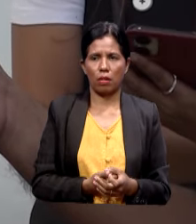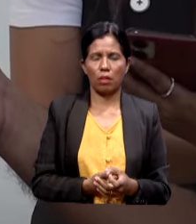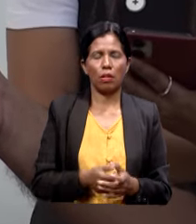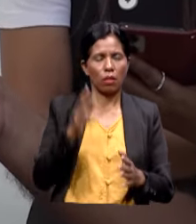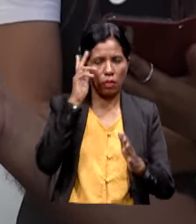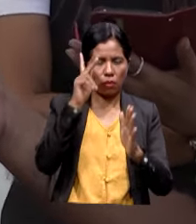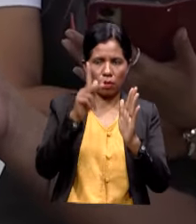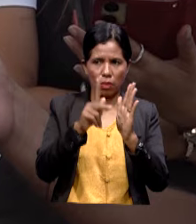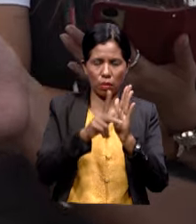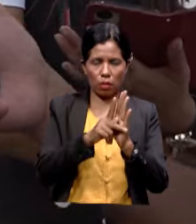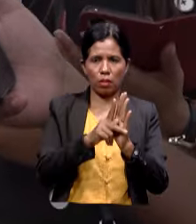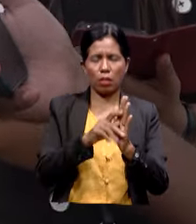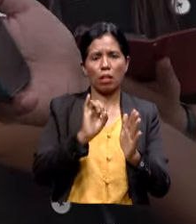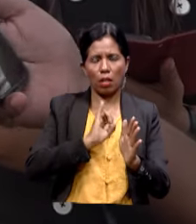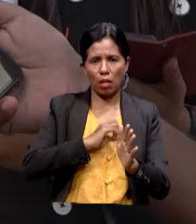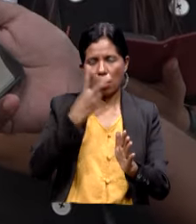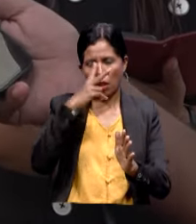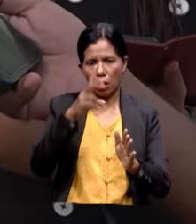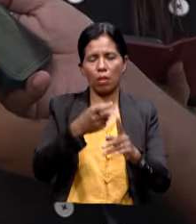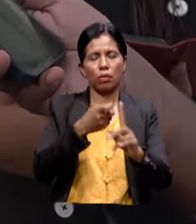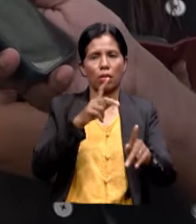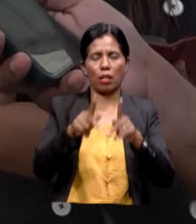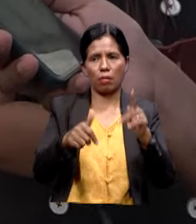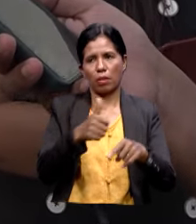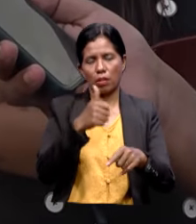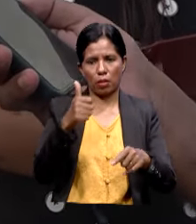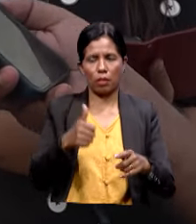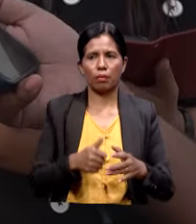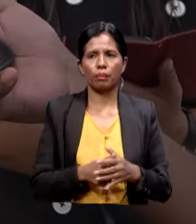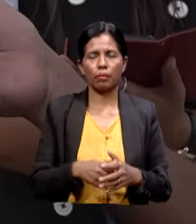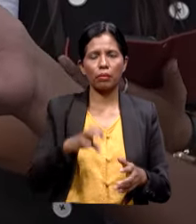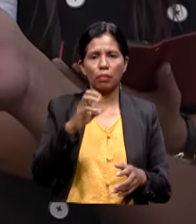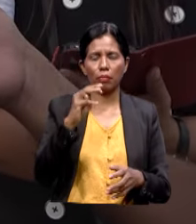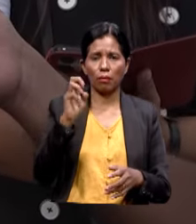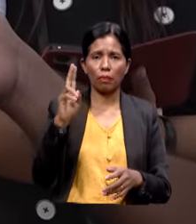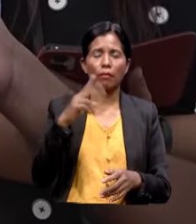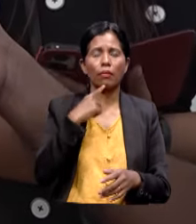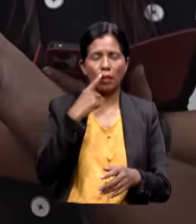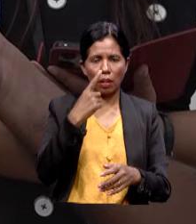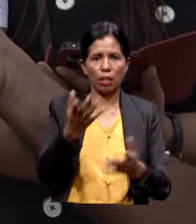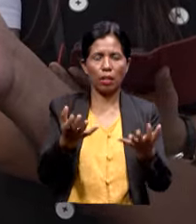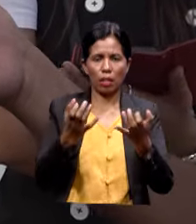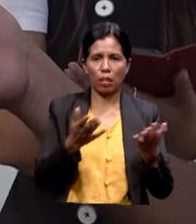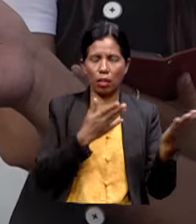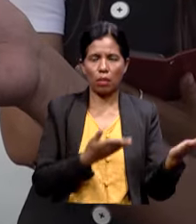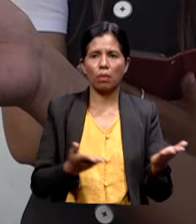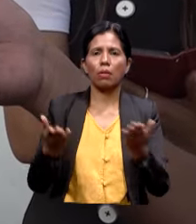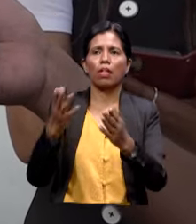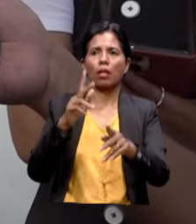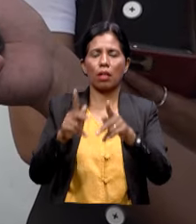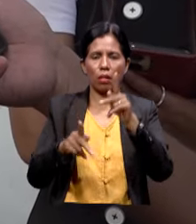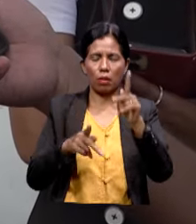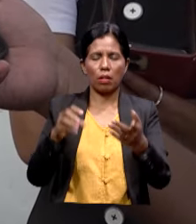ne hare tutan fali usema Emmanuel Muniz Martins da Costa Tutan, hakara klore ema hirak nebe